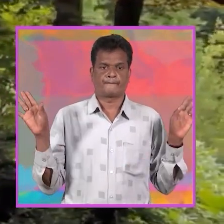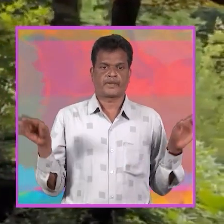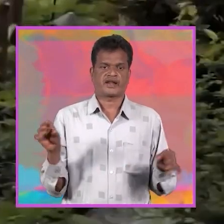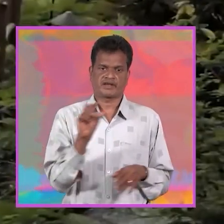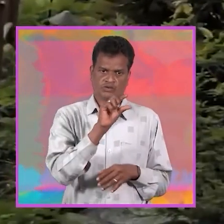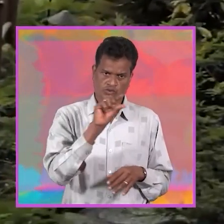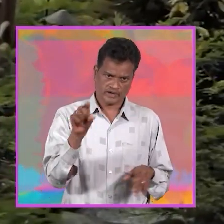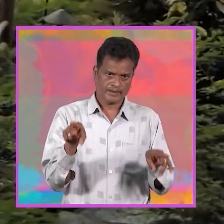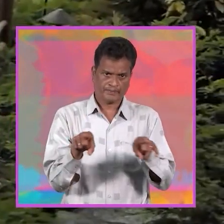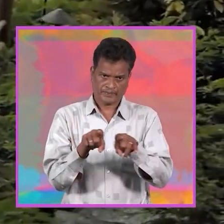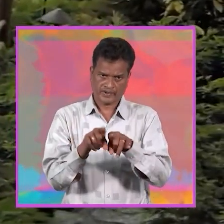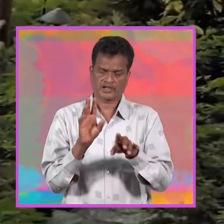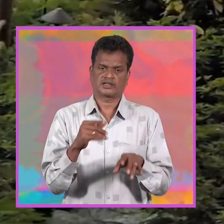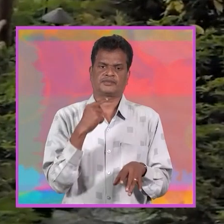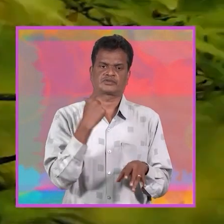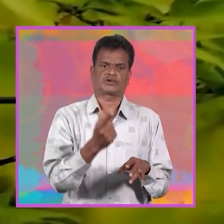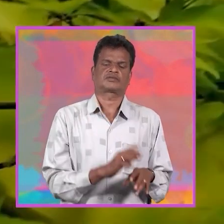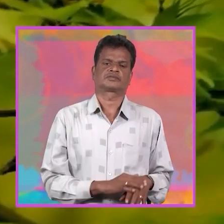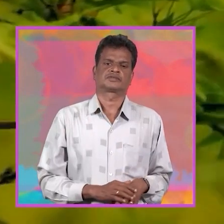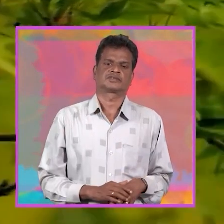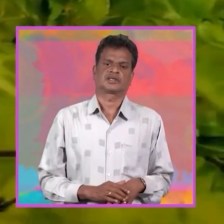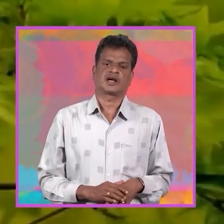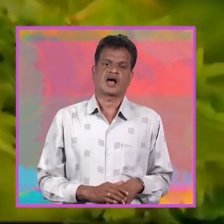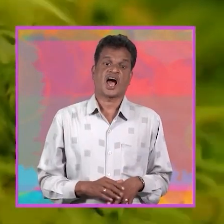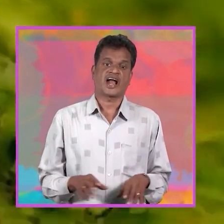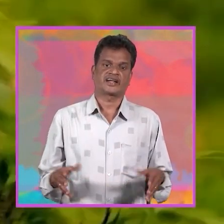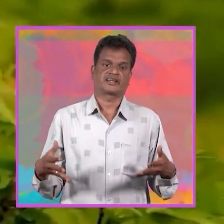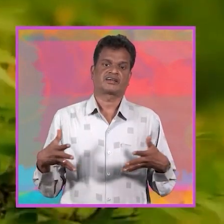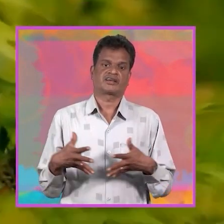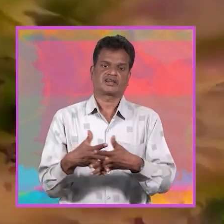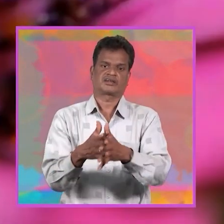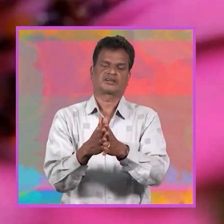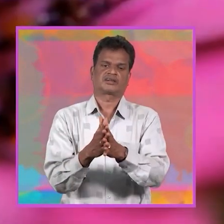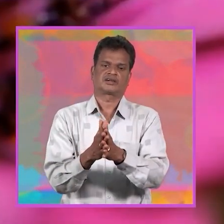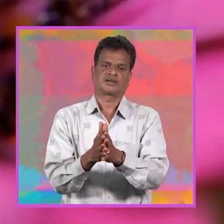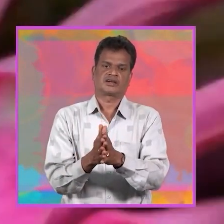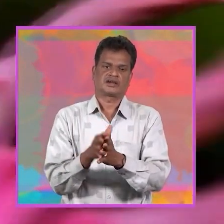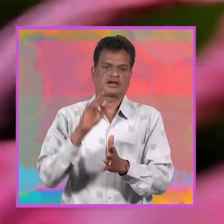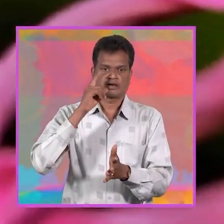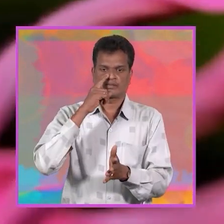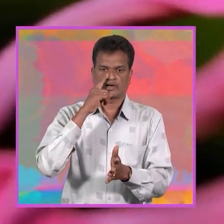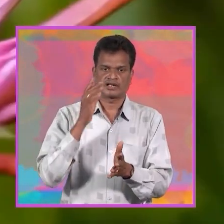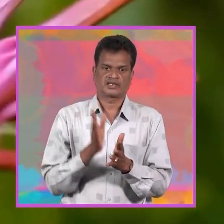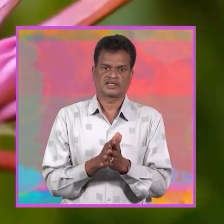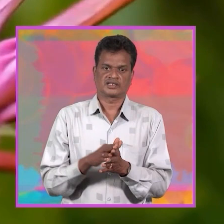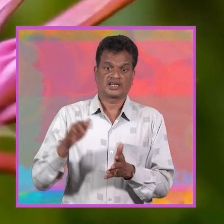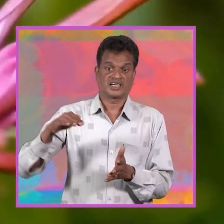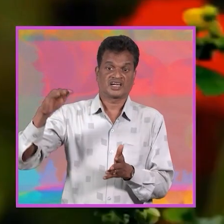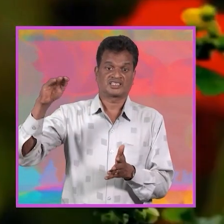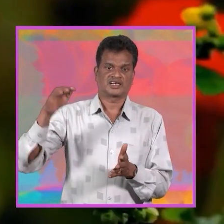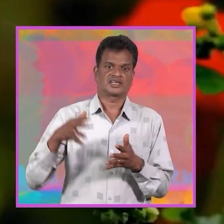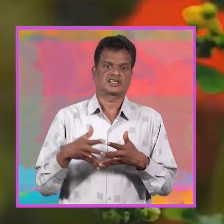நம்ம பொதுவாக அழைக்கிறோம். அதுபோல் அணி, அணினா மகளிர் அணி, இளைஞர் அணி இதெல்லாம்